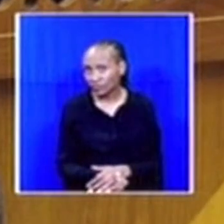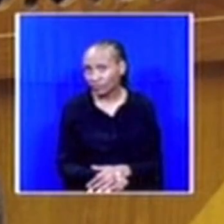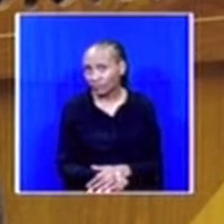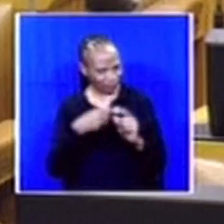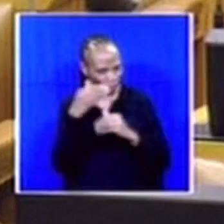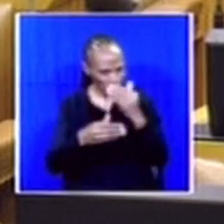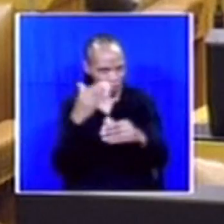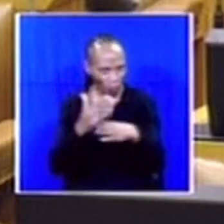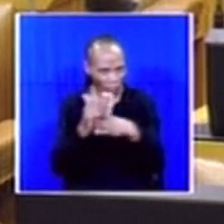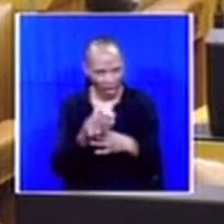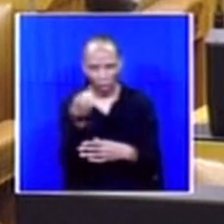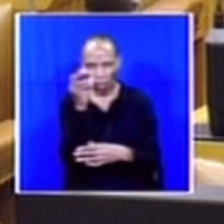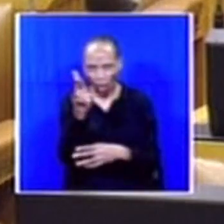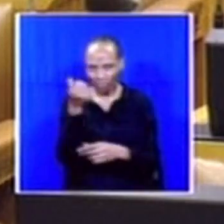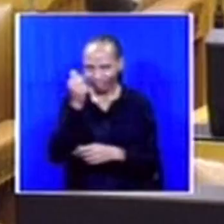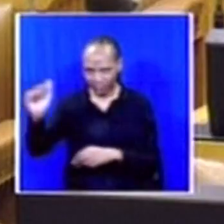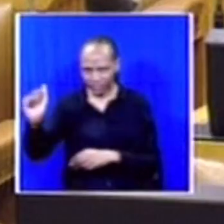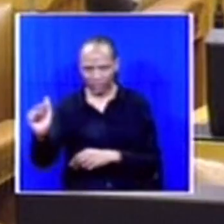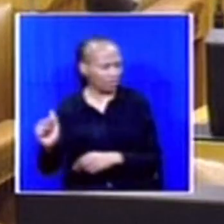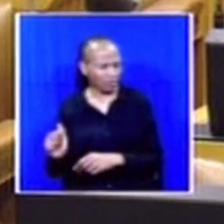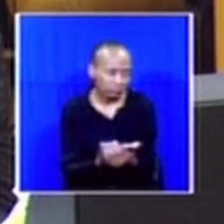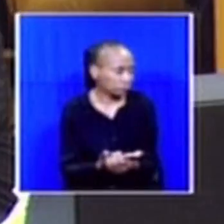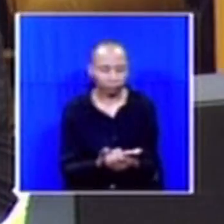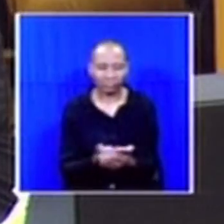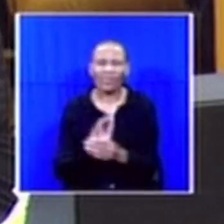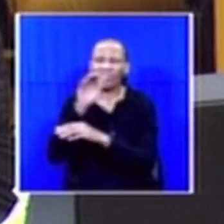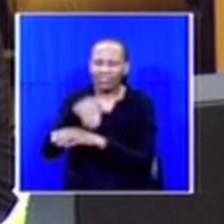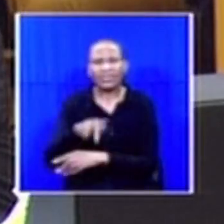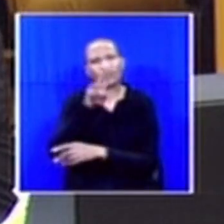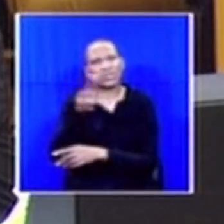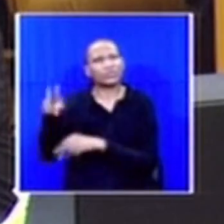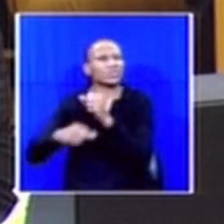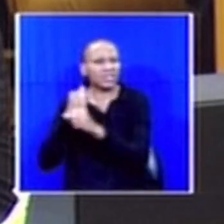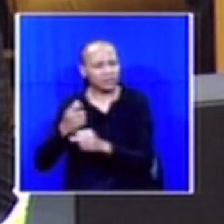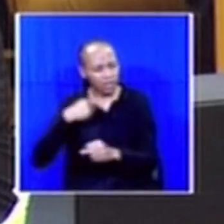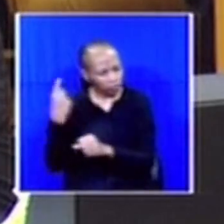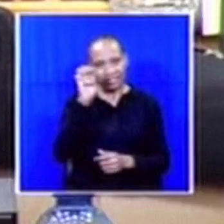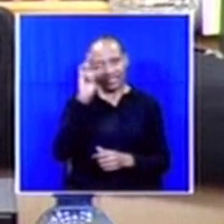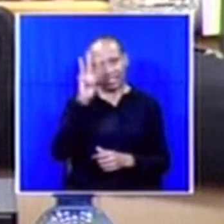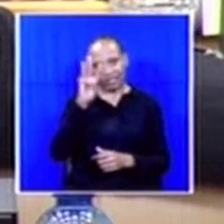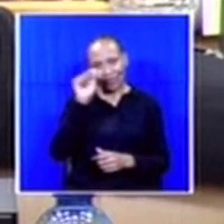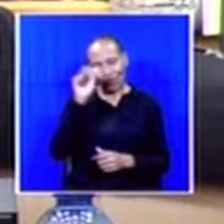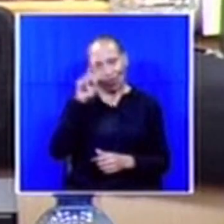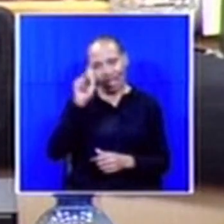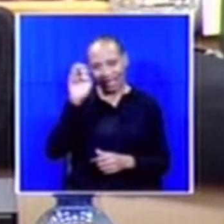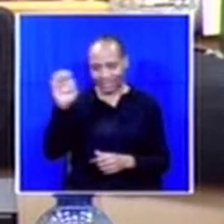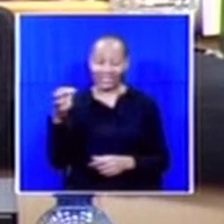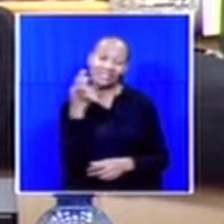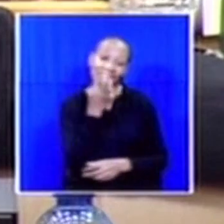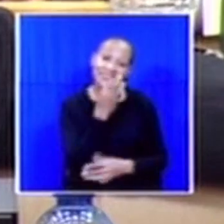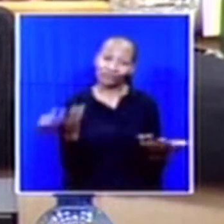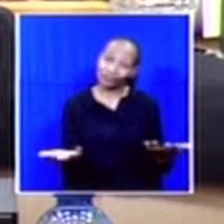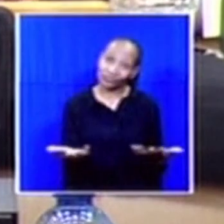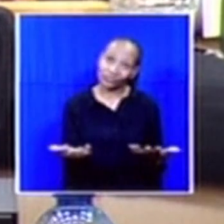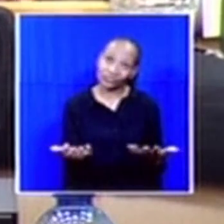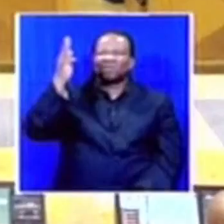nécessaires. Elle a recueilli 99 voix pour et 225 voix contre dans un Parlement largement dominé par le Congrès national africain